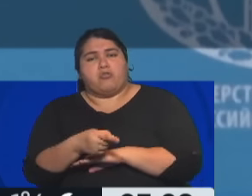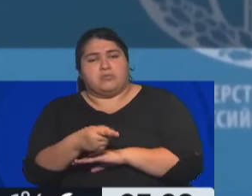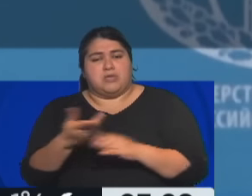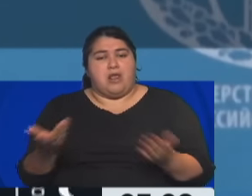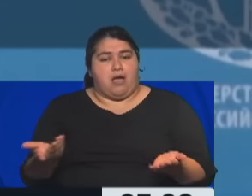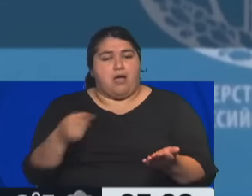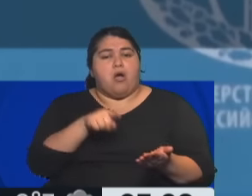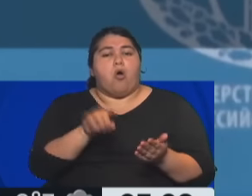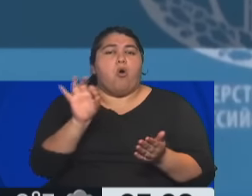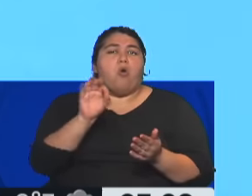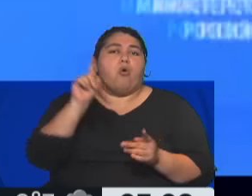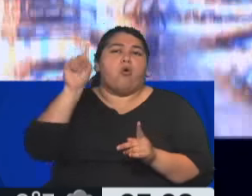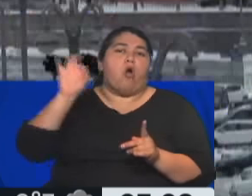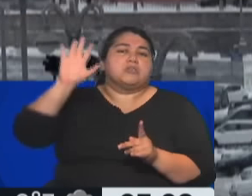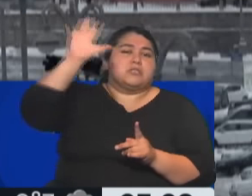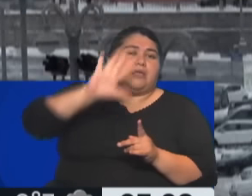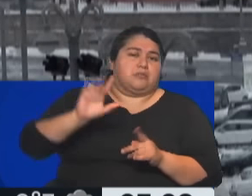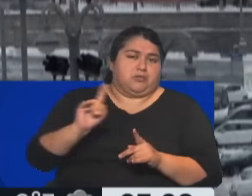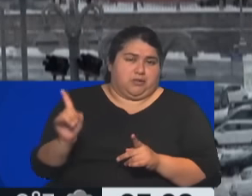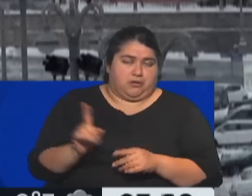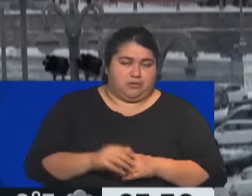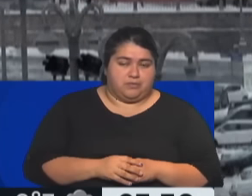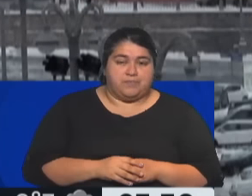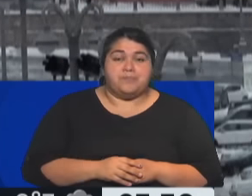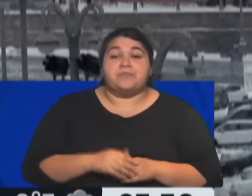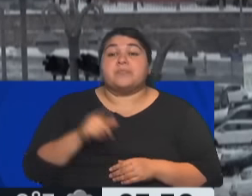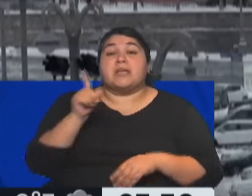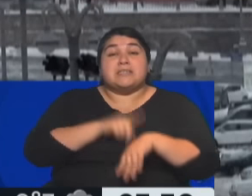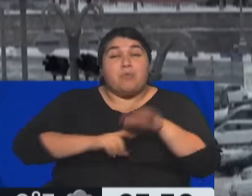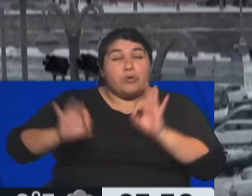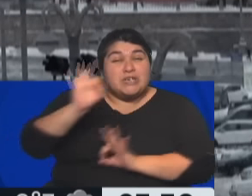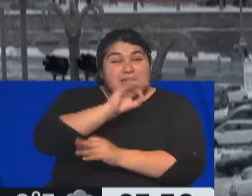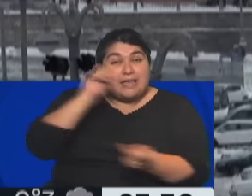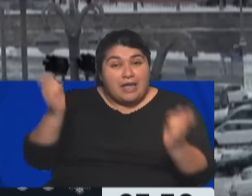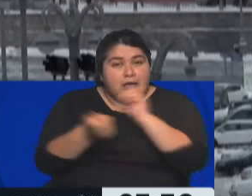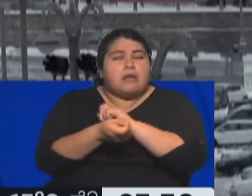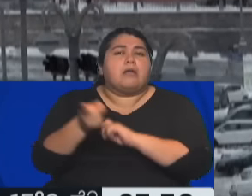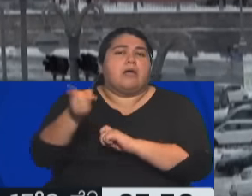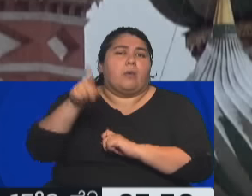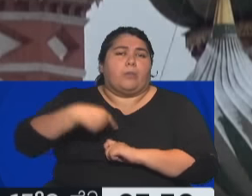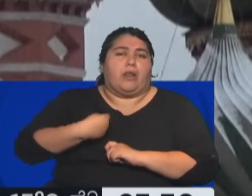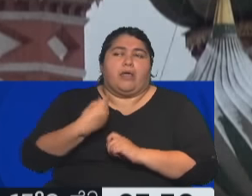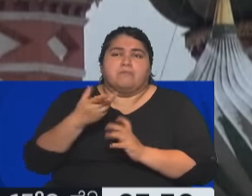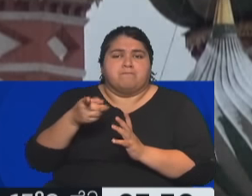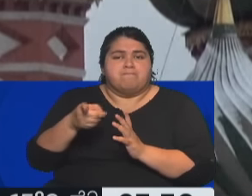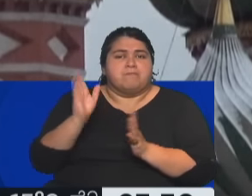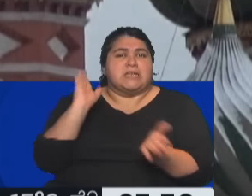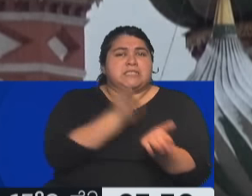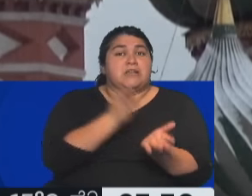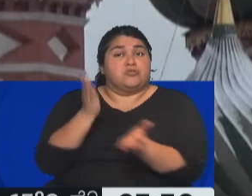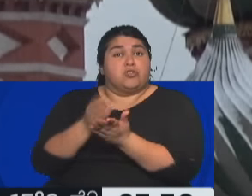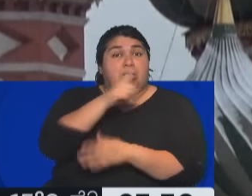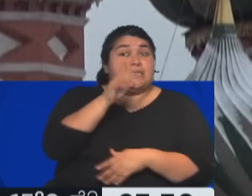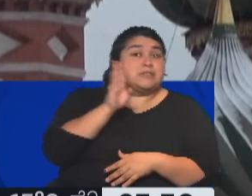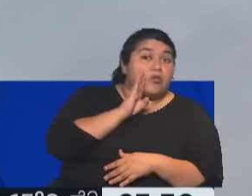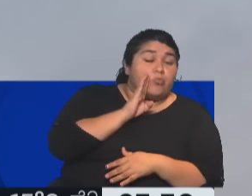вы занимаете такую позицию. En ese giro estratégico hubo razones de orden práctico. Las sanciones que Estados Unidos y